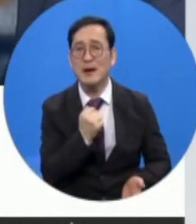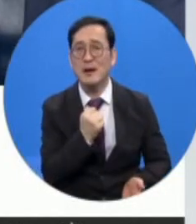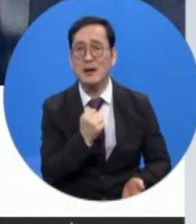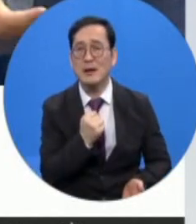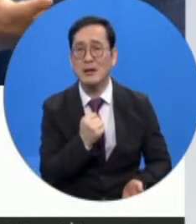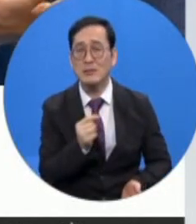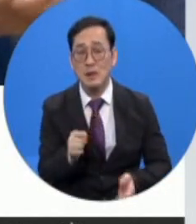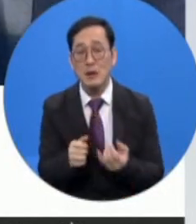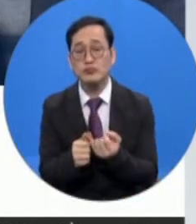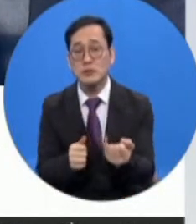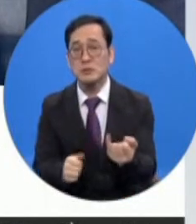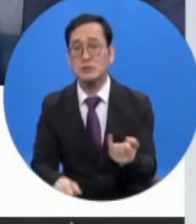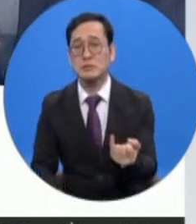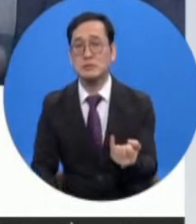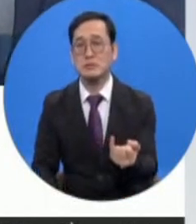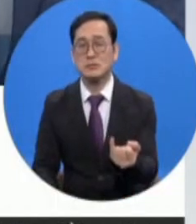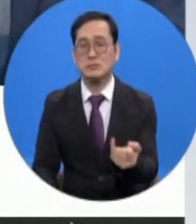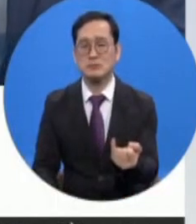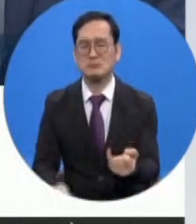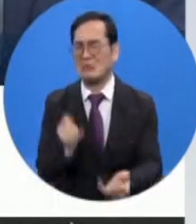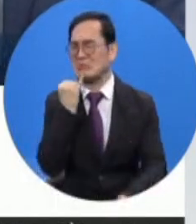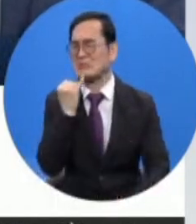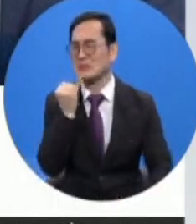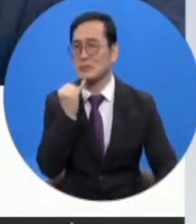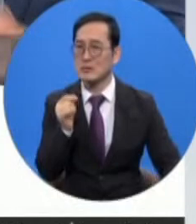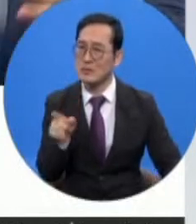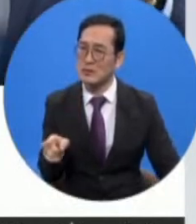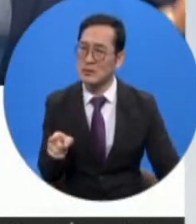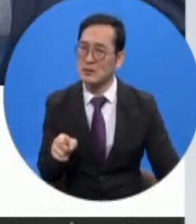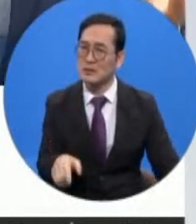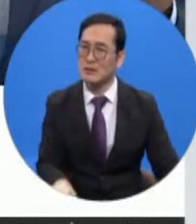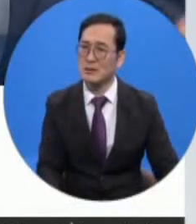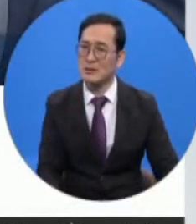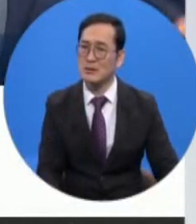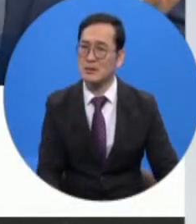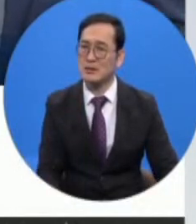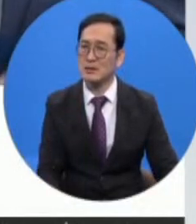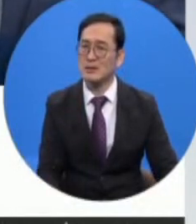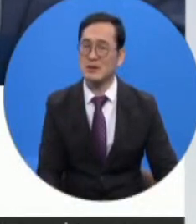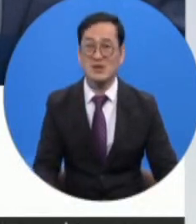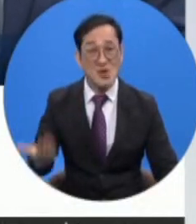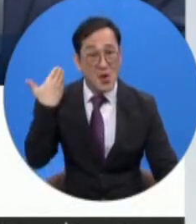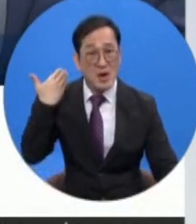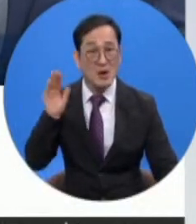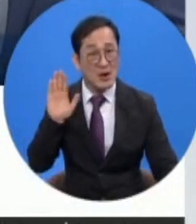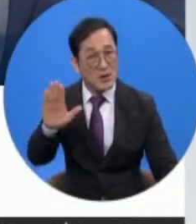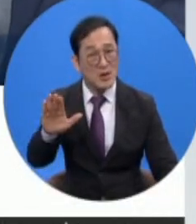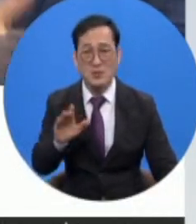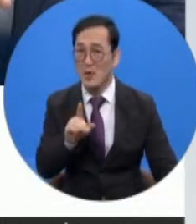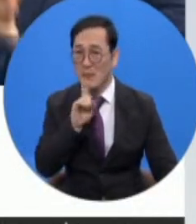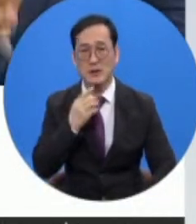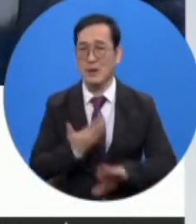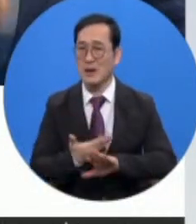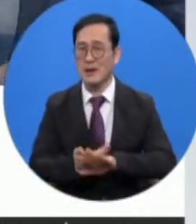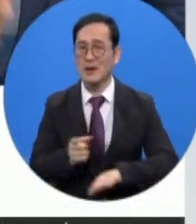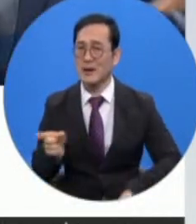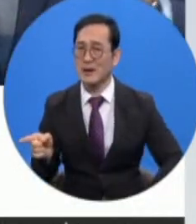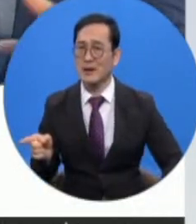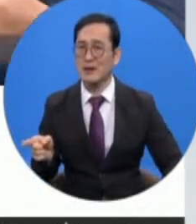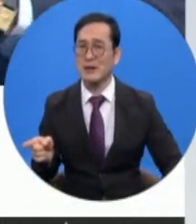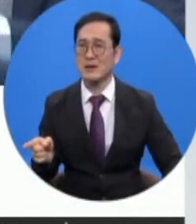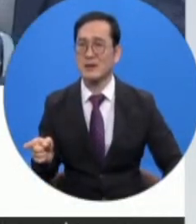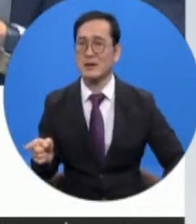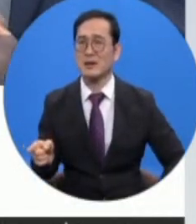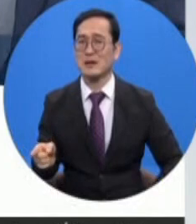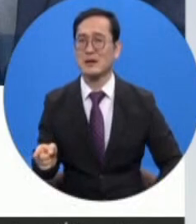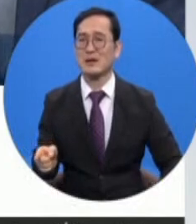후보가 뭐 시간 강사나 겸임 교수나 뭐가 다르냐 굉장히 또 현실을 모르는 듯한 이야기를 또 한단 말입니다. 이것이 막 다른